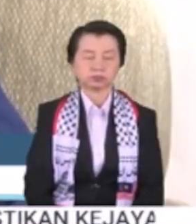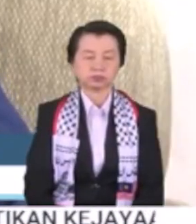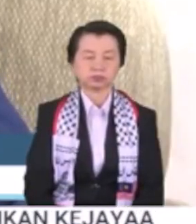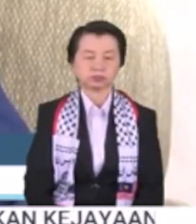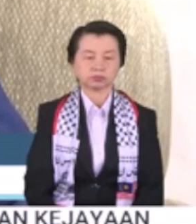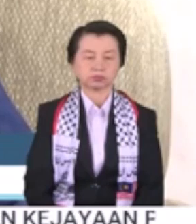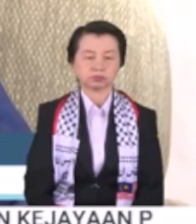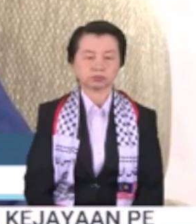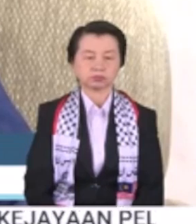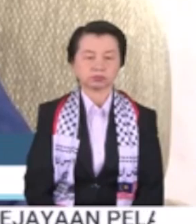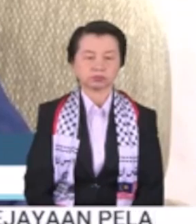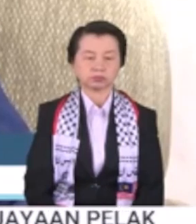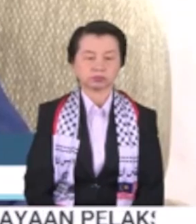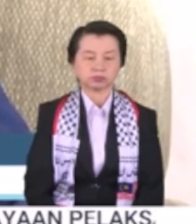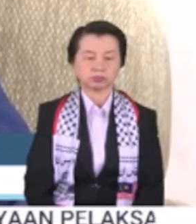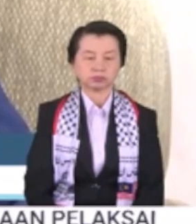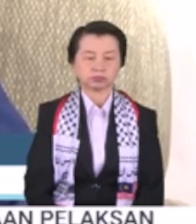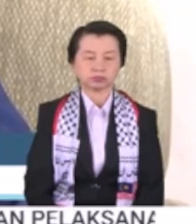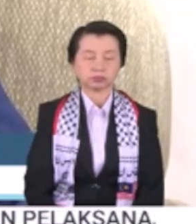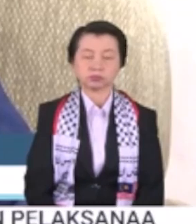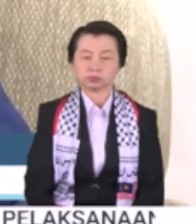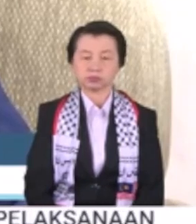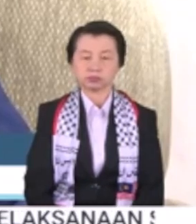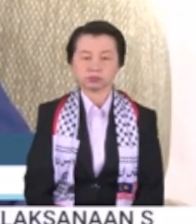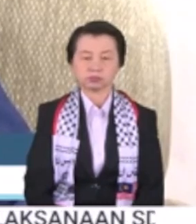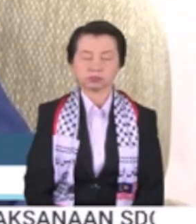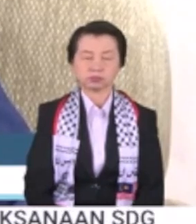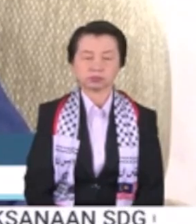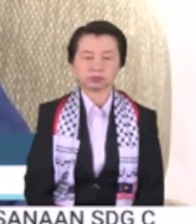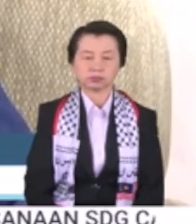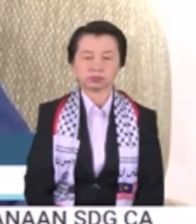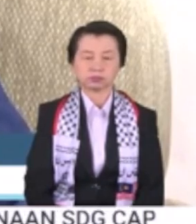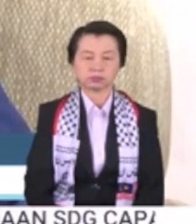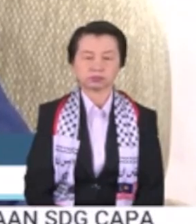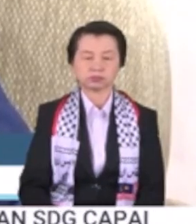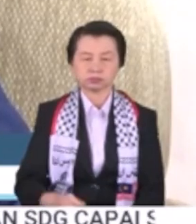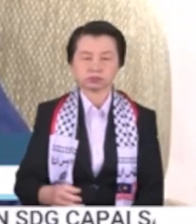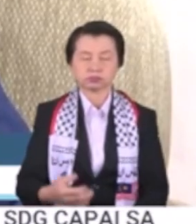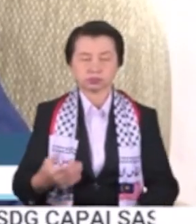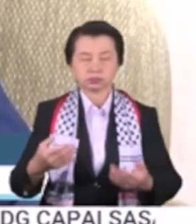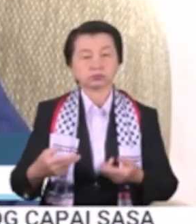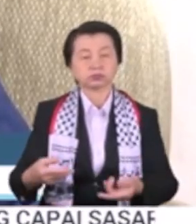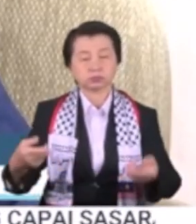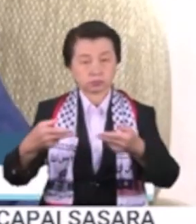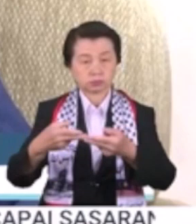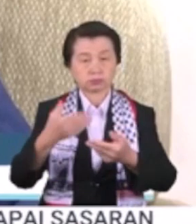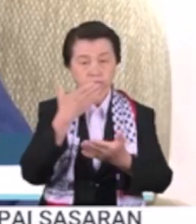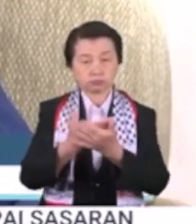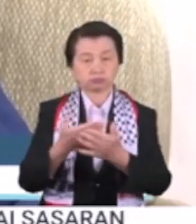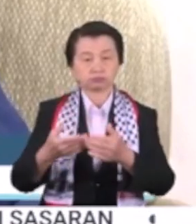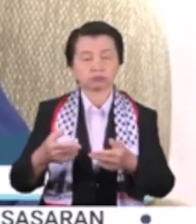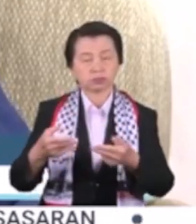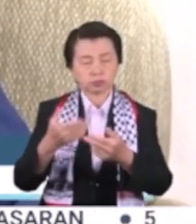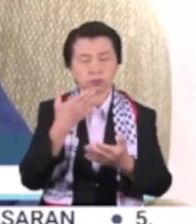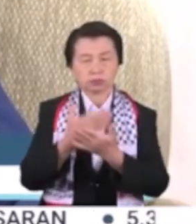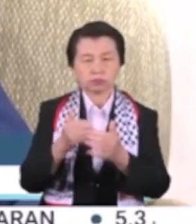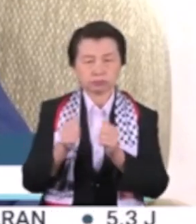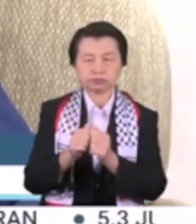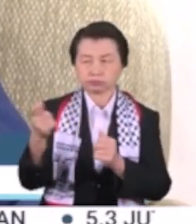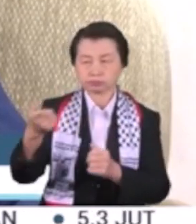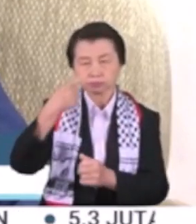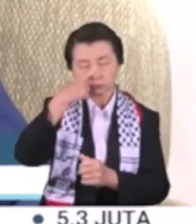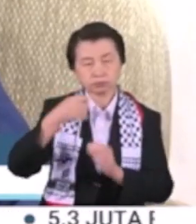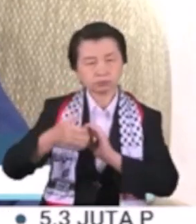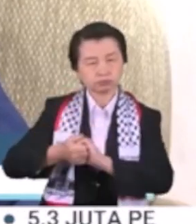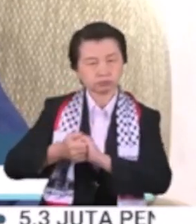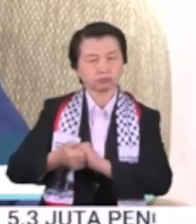Jadi saya juga ada pengalaman dari dulu sampai sekarang, walaupun hubungan baik dua negara, kerjasama ada, tapi